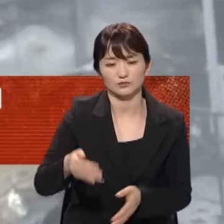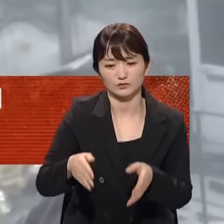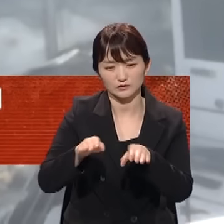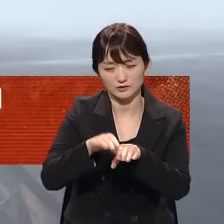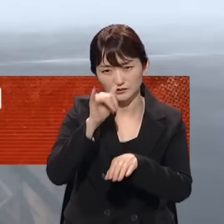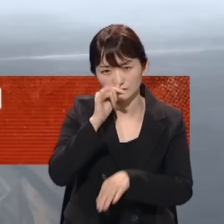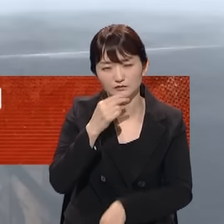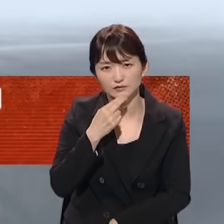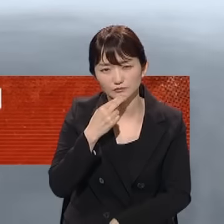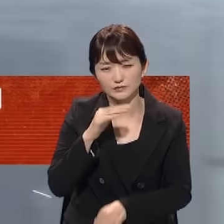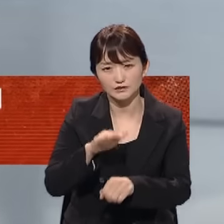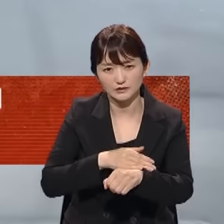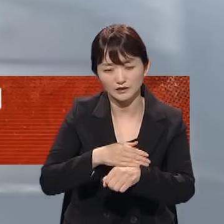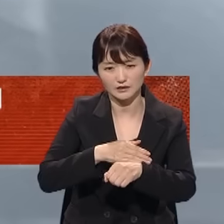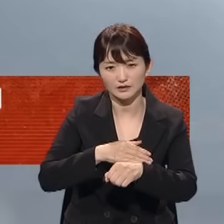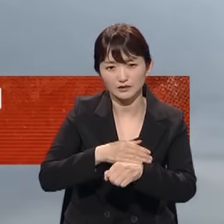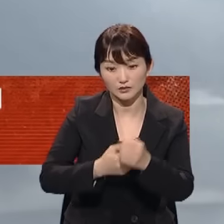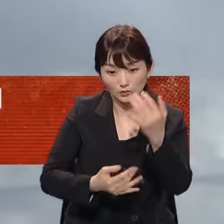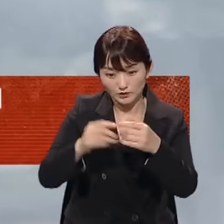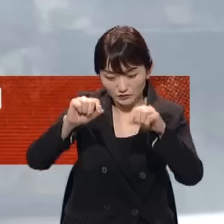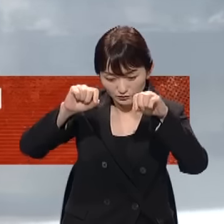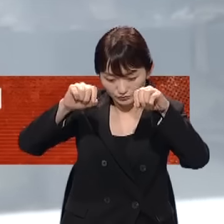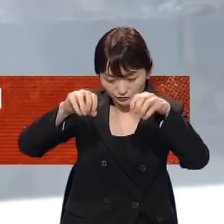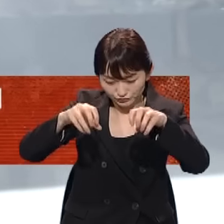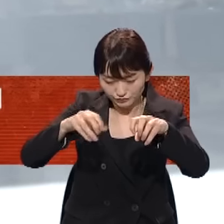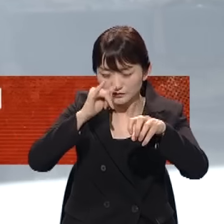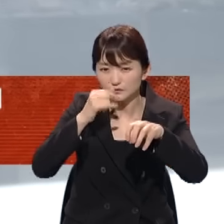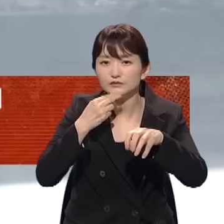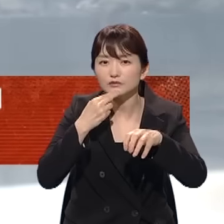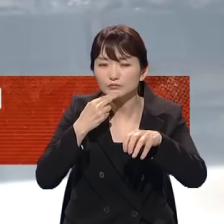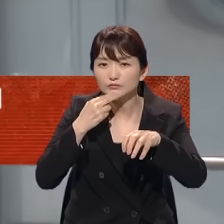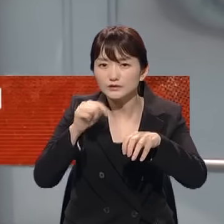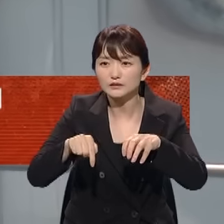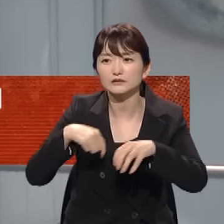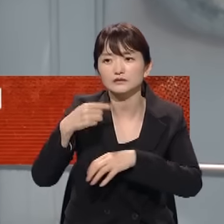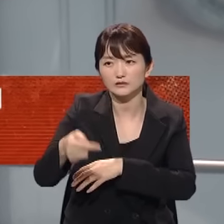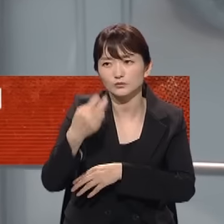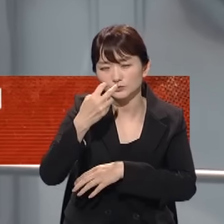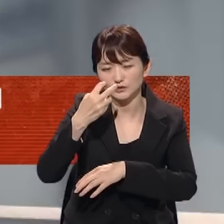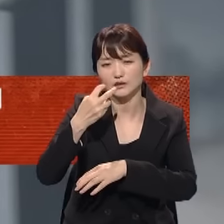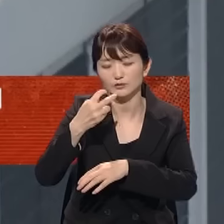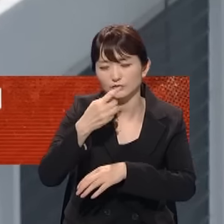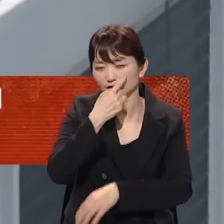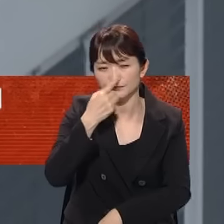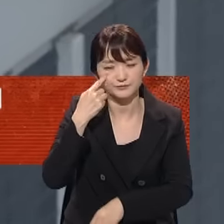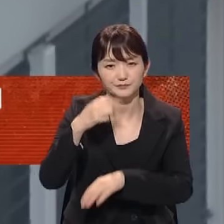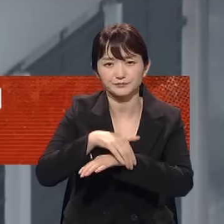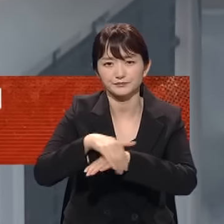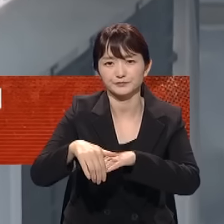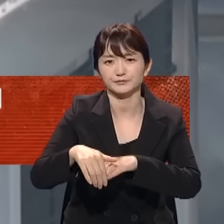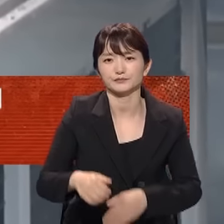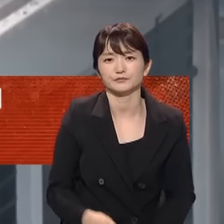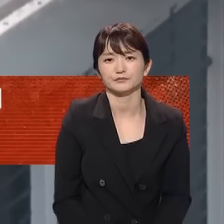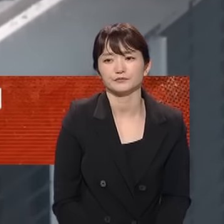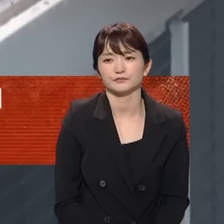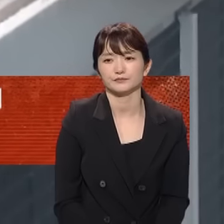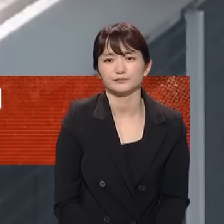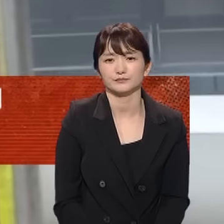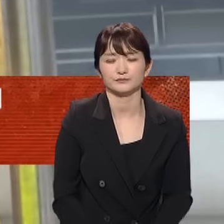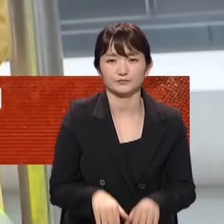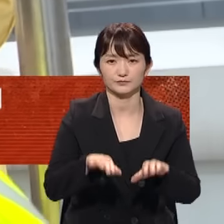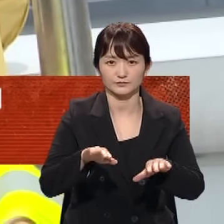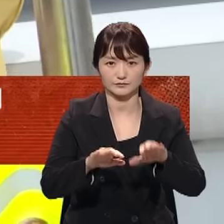여부 이것은 추후 조사를 통해서 밝혀진다고 얘기를 하고 있습니다. 자, 뭐 오늘 이